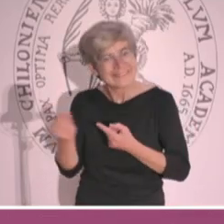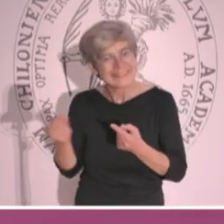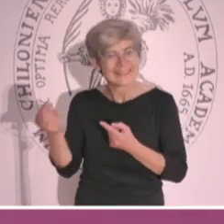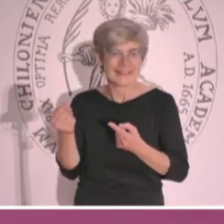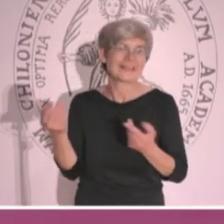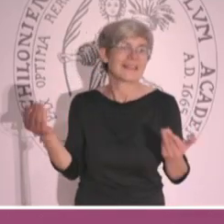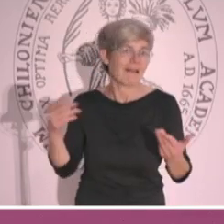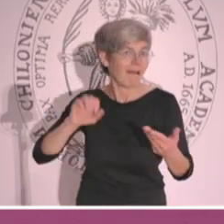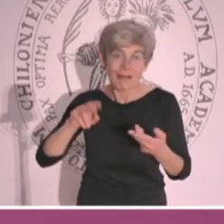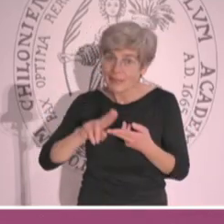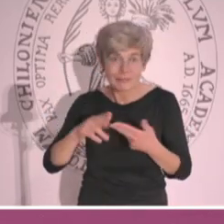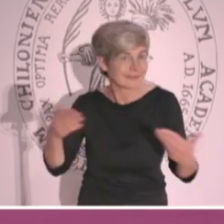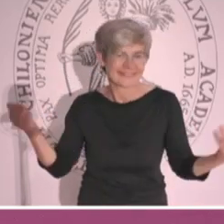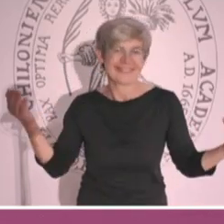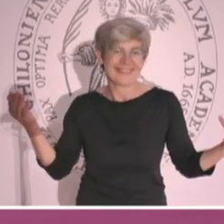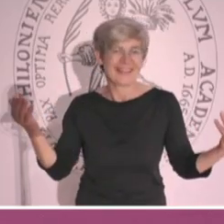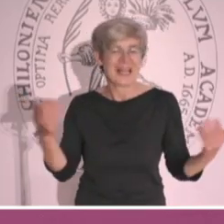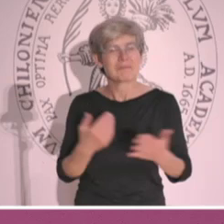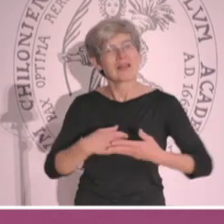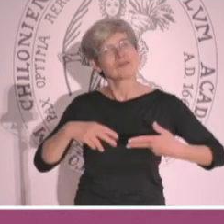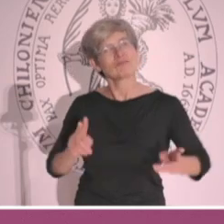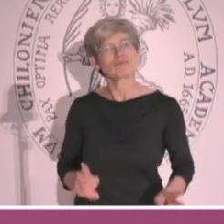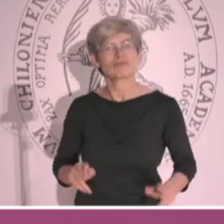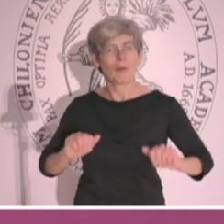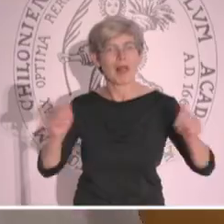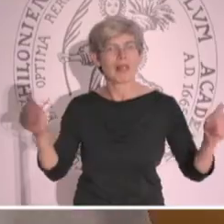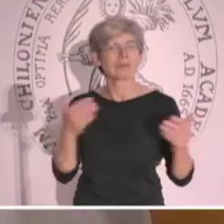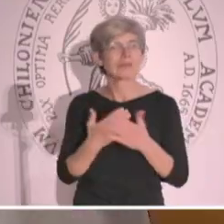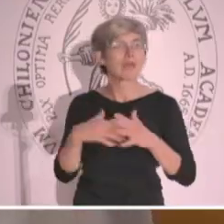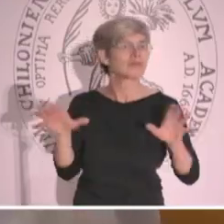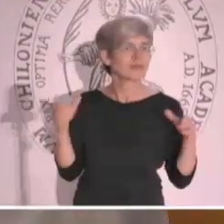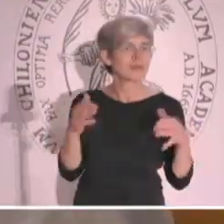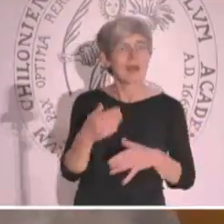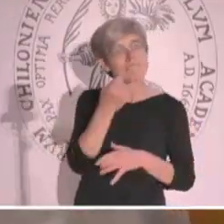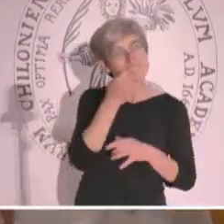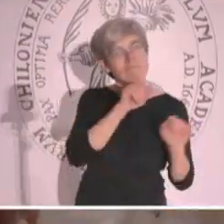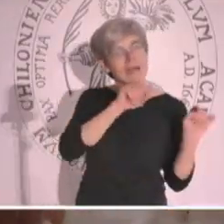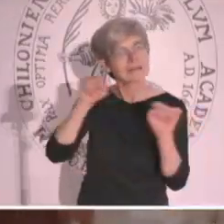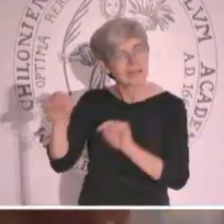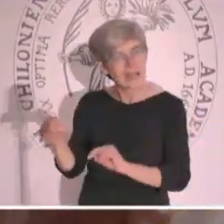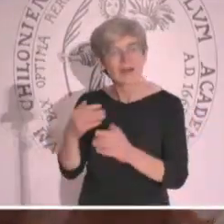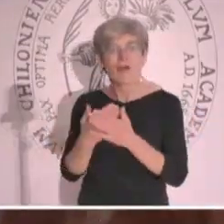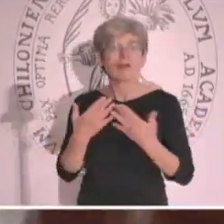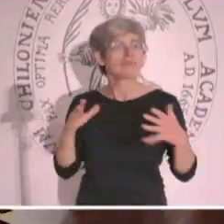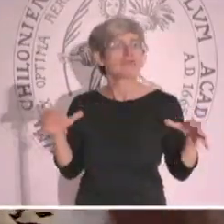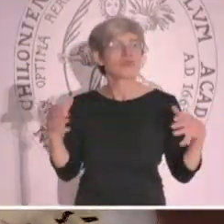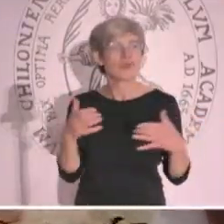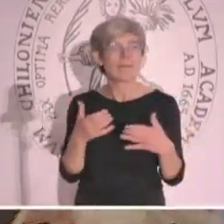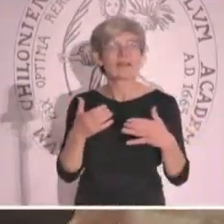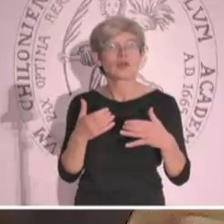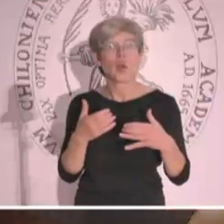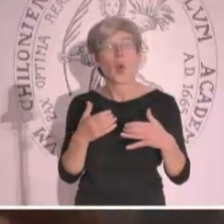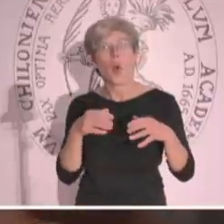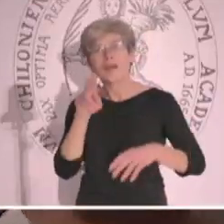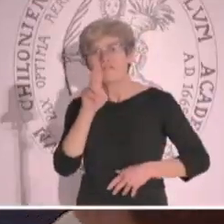Sie können sich austauschen, Sie können diskutieren, zusammen in die Mensa gehen und das Uni-Leben gemeinsam genießen